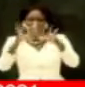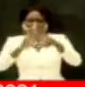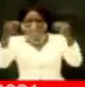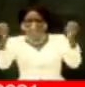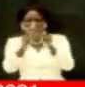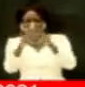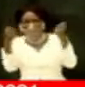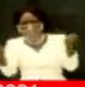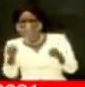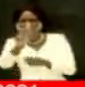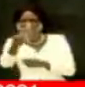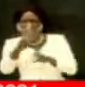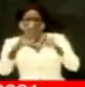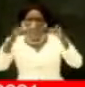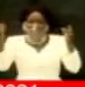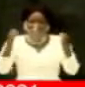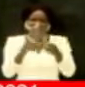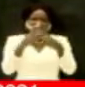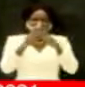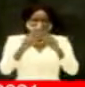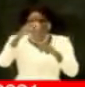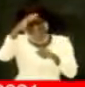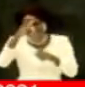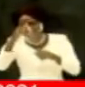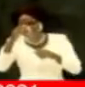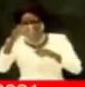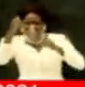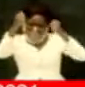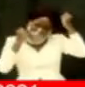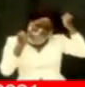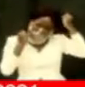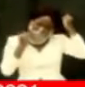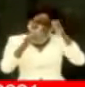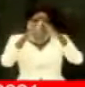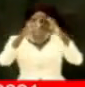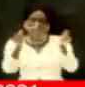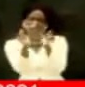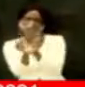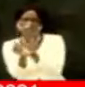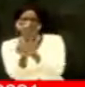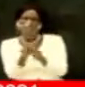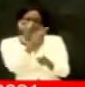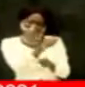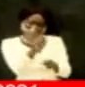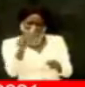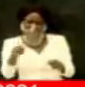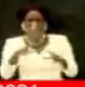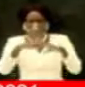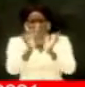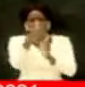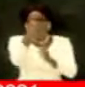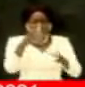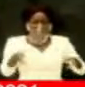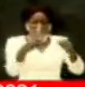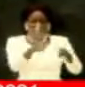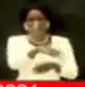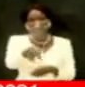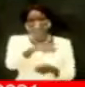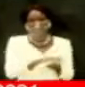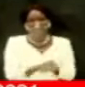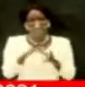tapatse ndiyeti kupemphena Malawi tisachite mantha kuti katemera athera panjira ayi katemera alipo okwanira